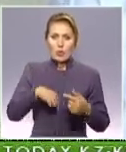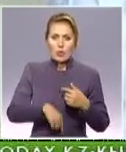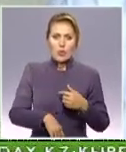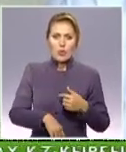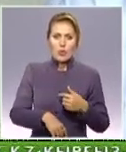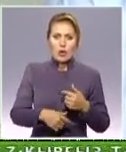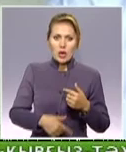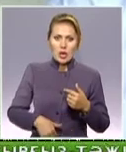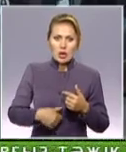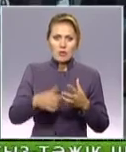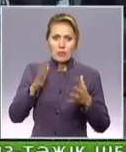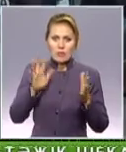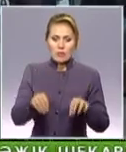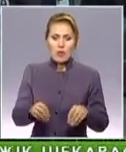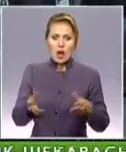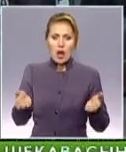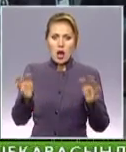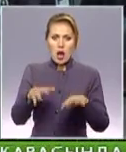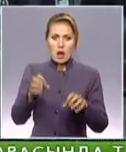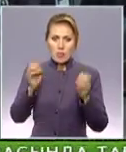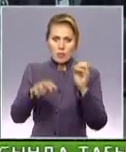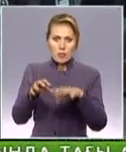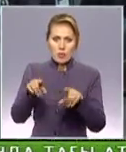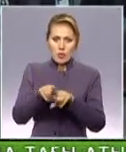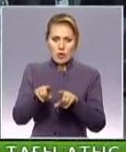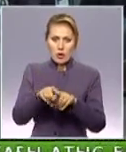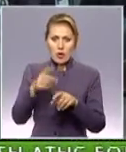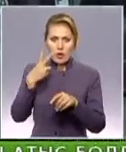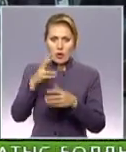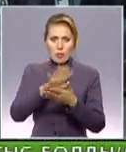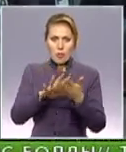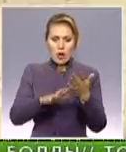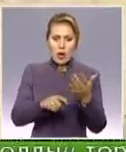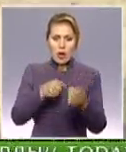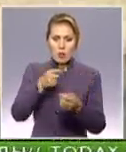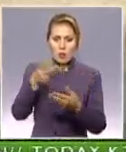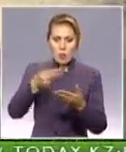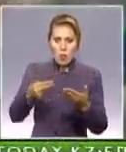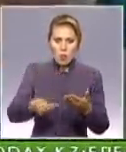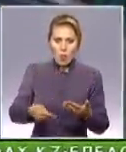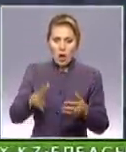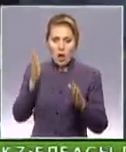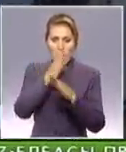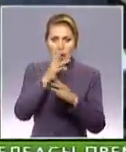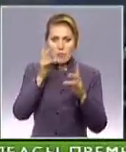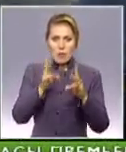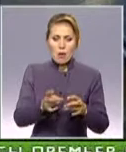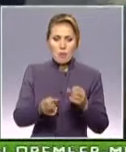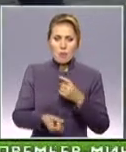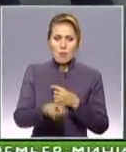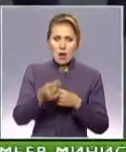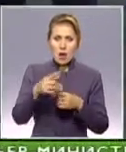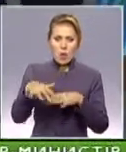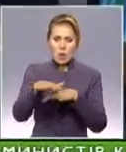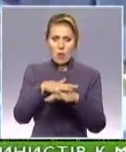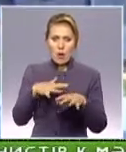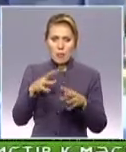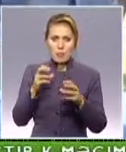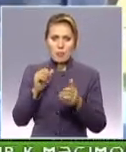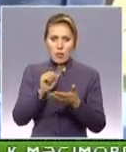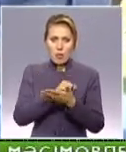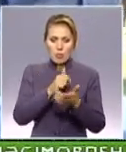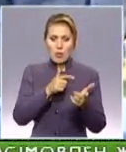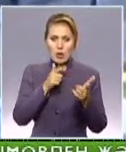басқа қалдықтарын тастап отыр. Жиылған 20 ауыл тұрғыны арыз жазып қолдарын қойды. Экологиялық апат тудырып отырған аумаққа қатысты құжаттар